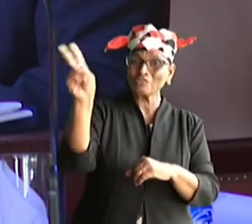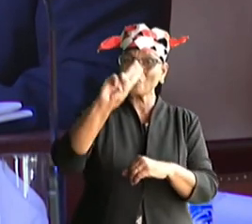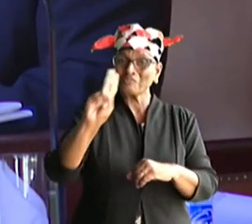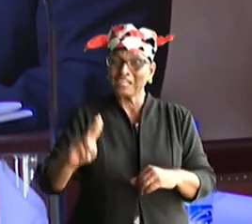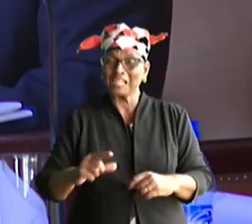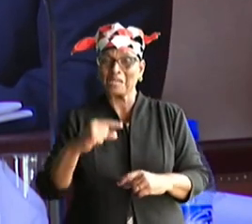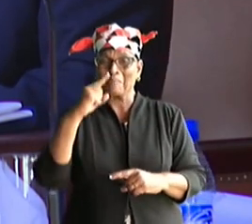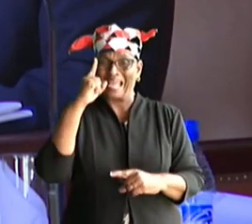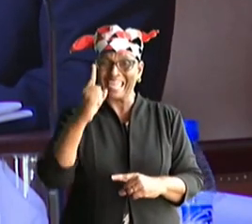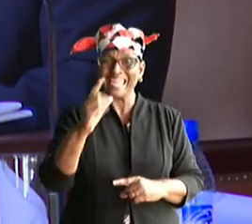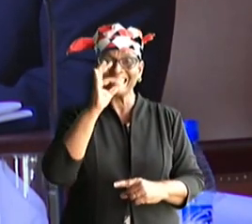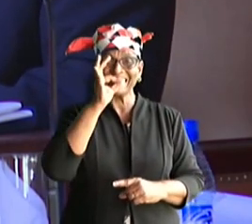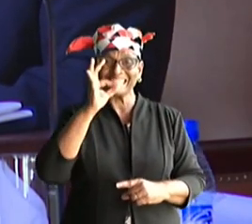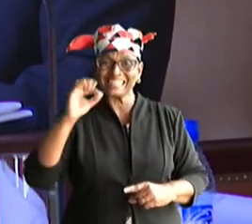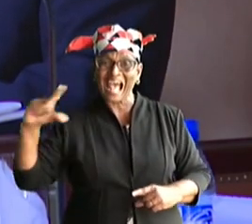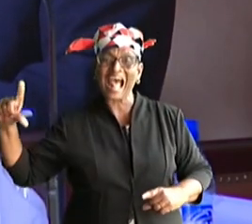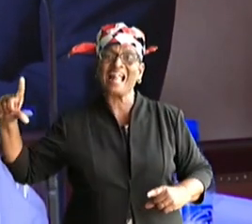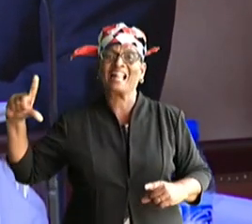één volk.